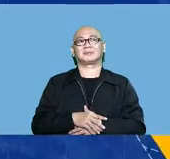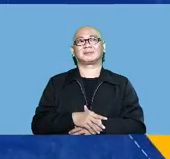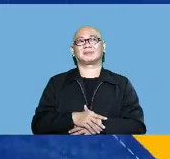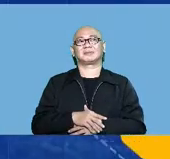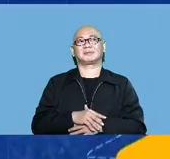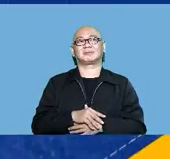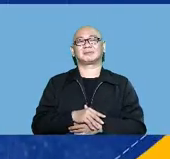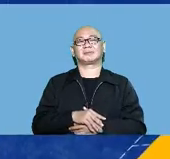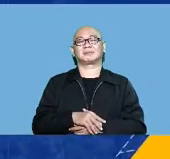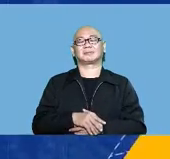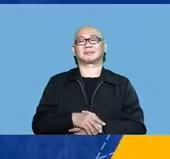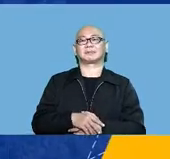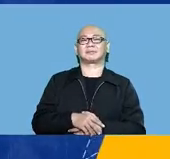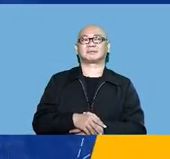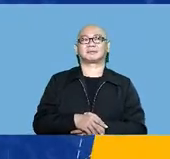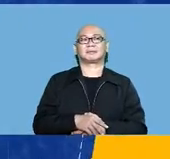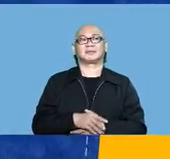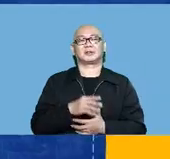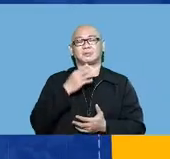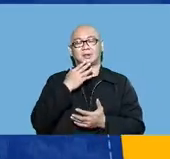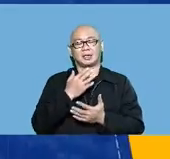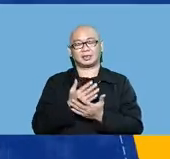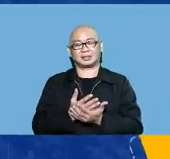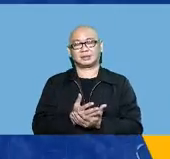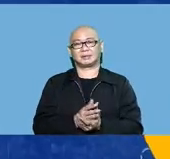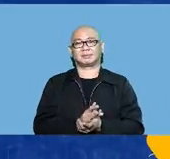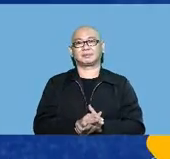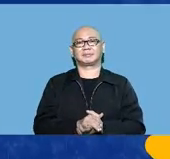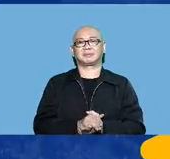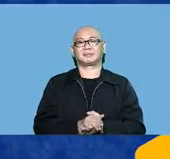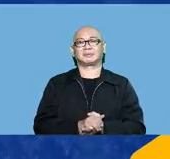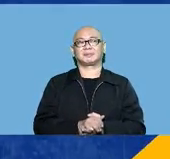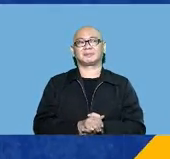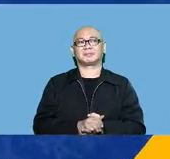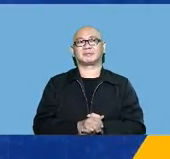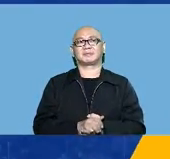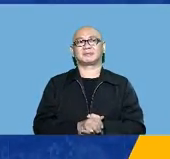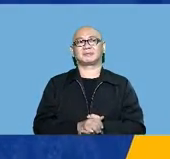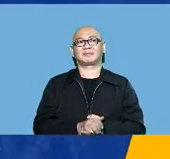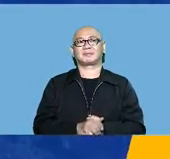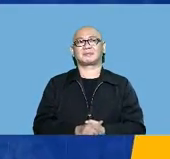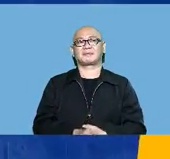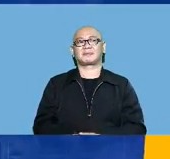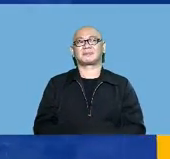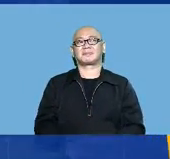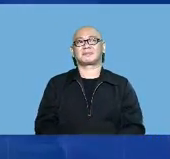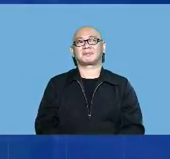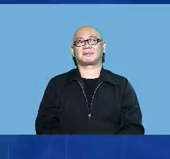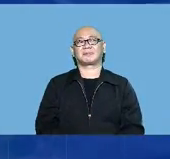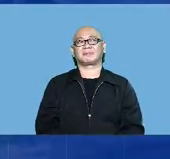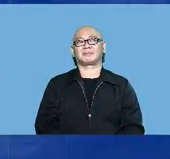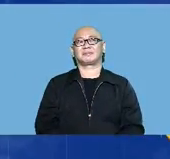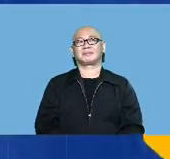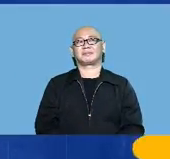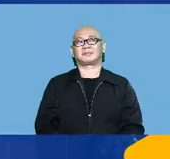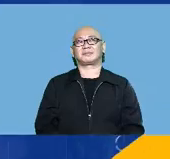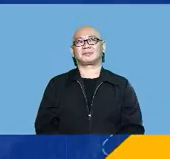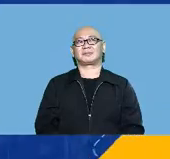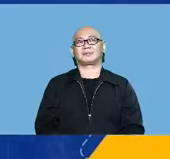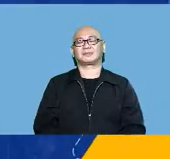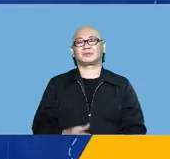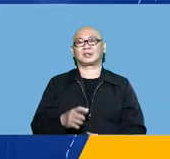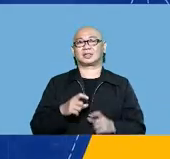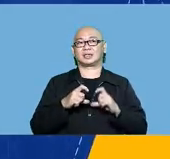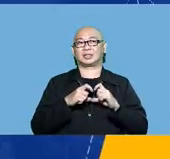berdiri. Terima kasih, my one and only. Sudah terbukti